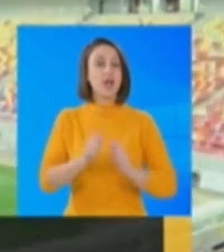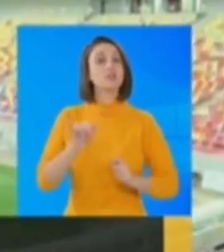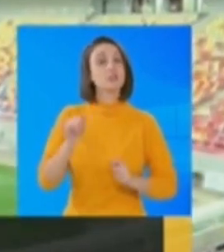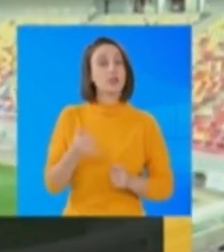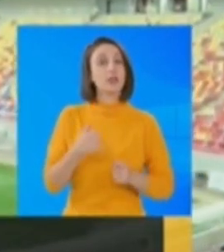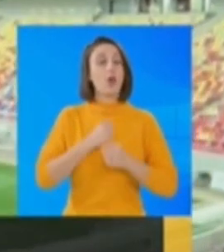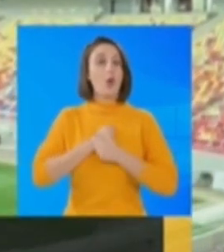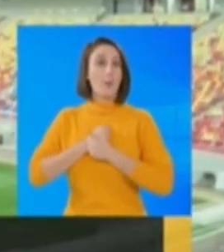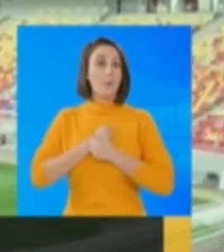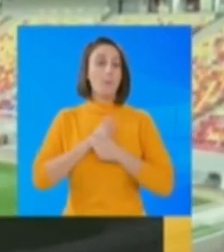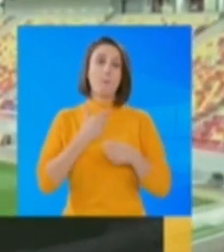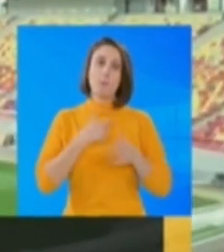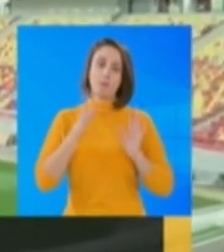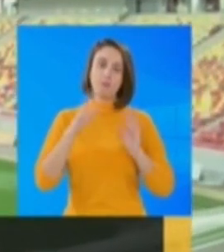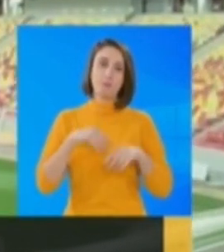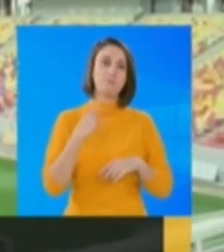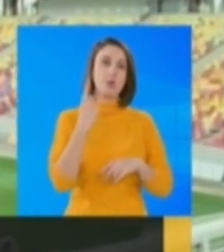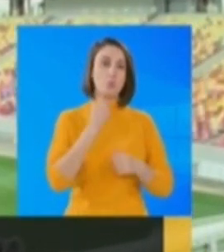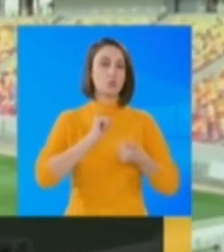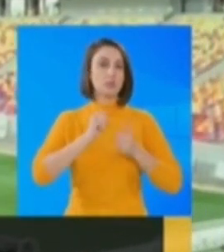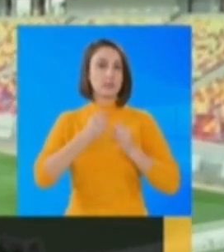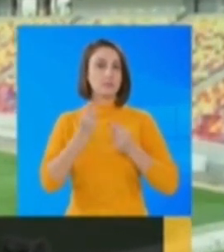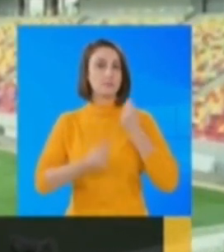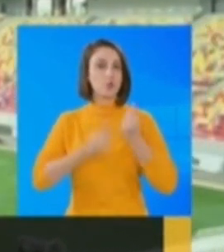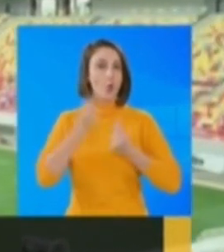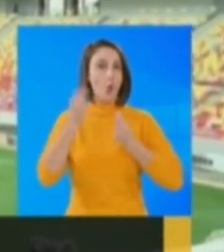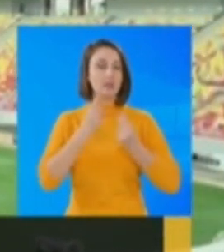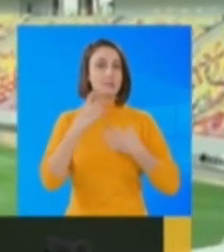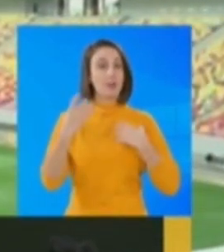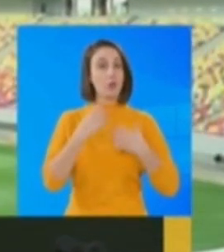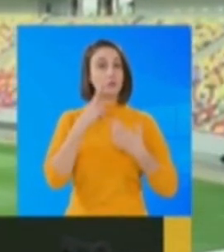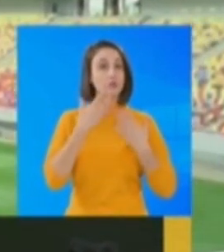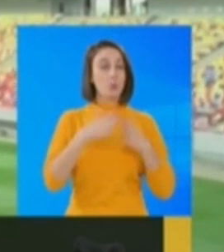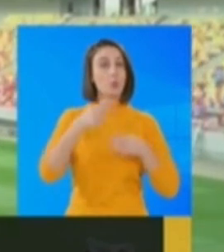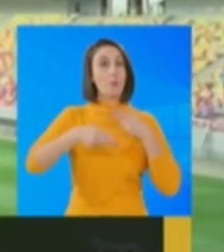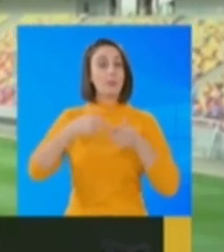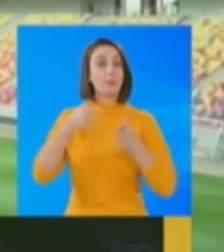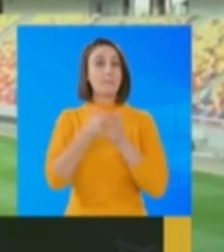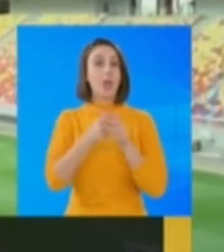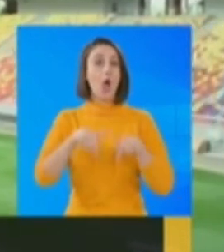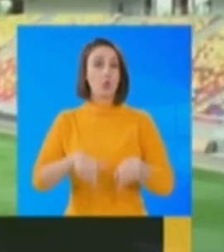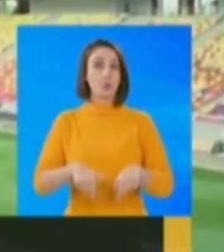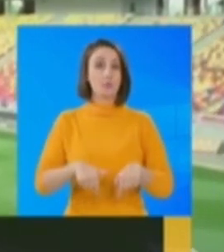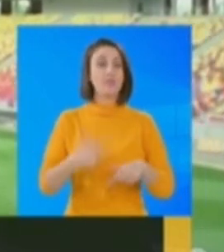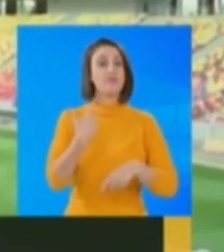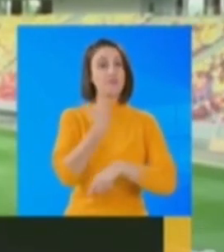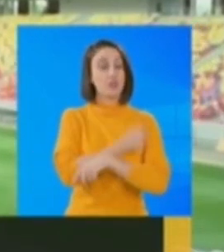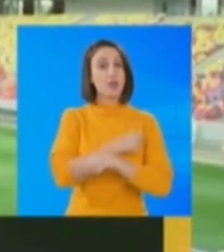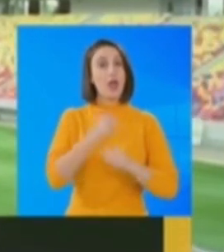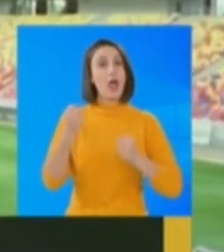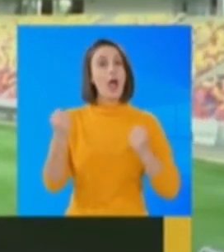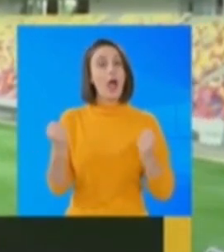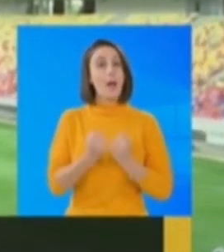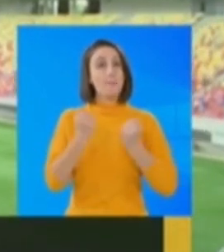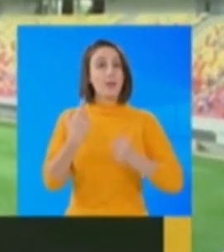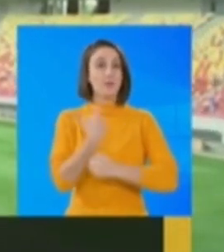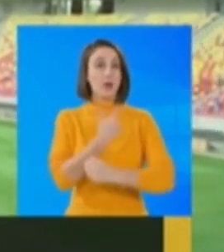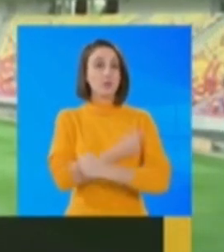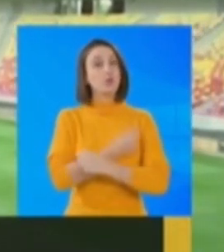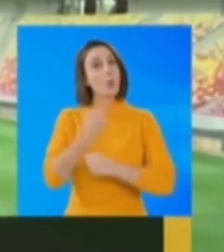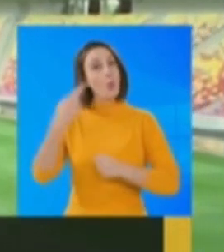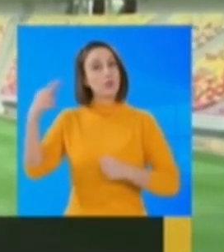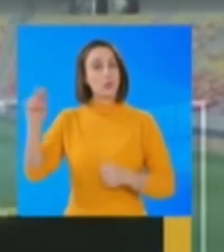vaccinare din țară. De asemenea, microbiștii vor avea parte de primul meci cu spectatori de la începutul pandemiei încoace. Vaccinarea, campania de